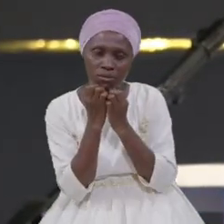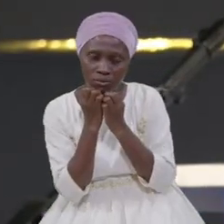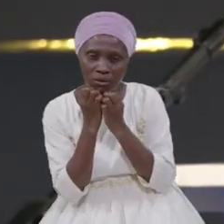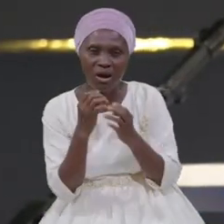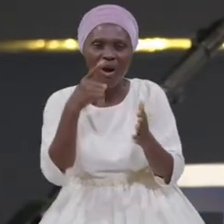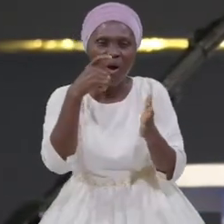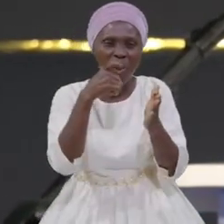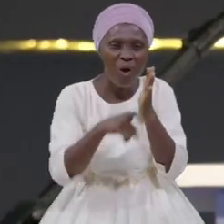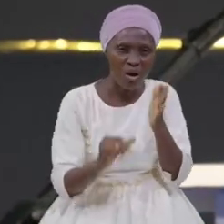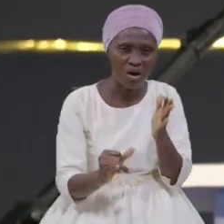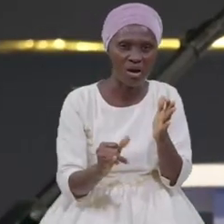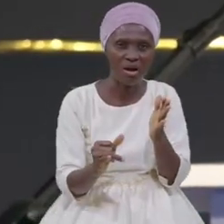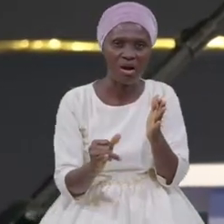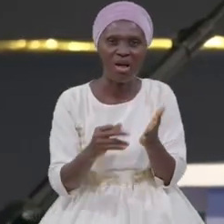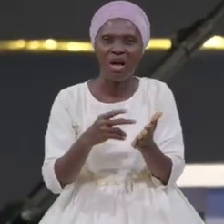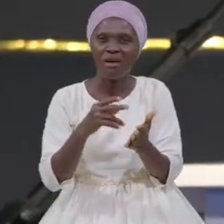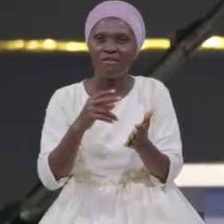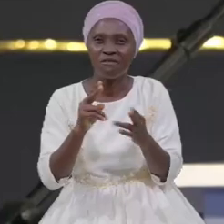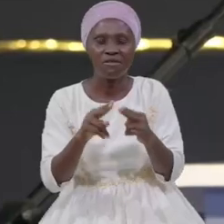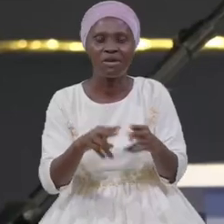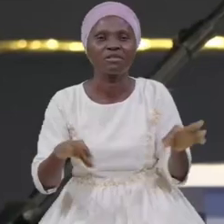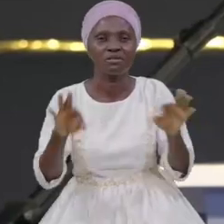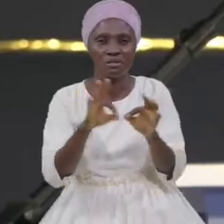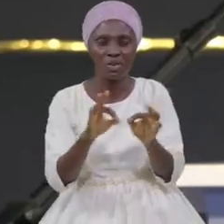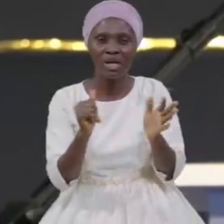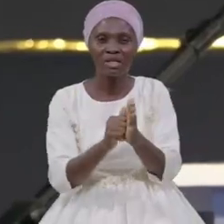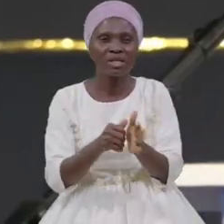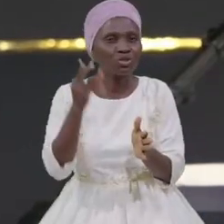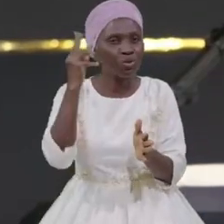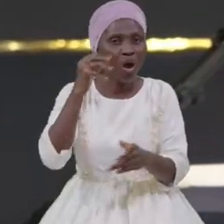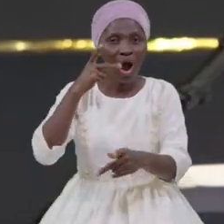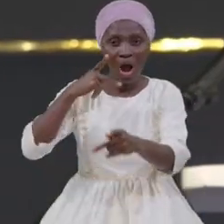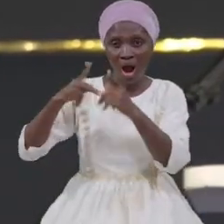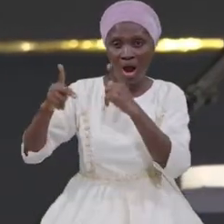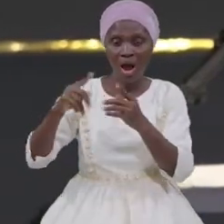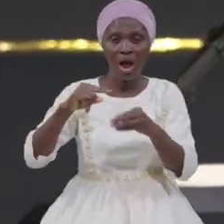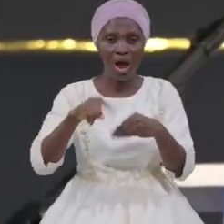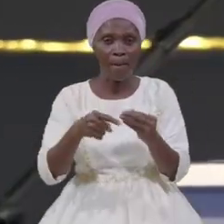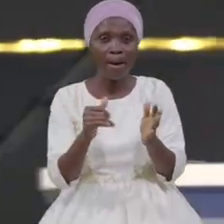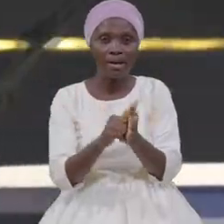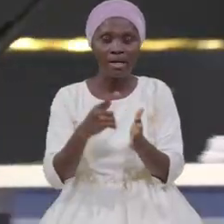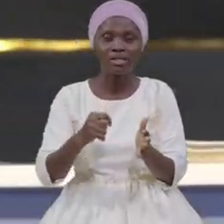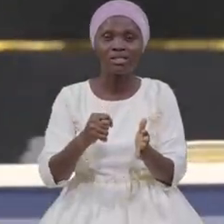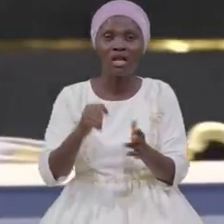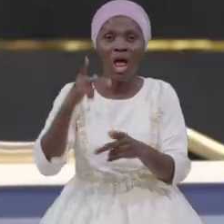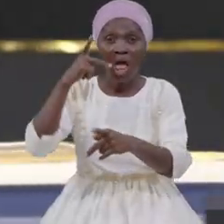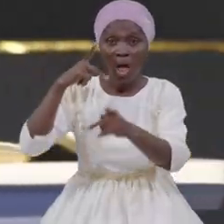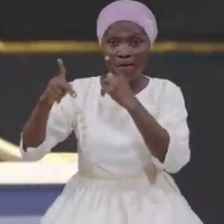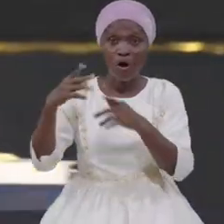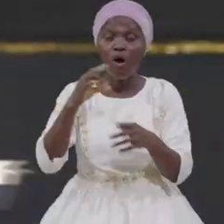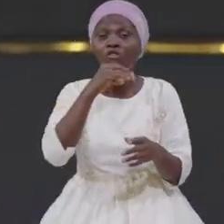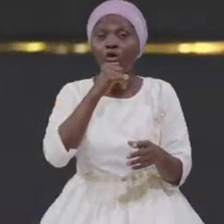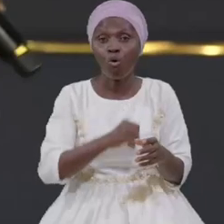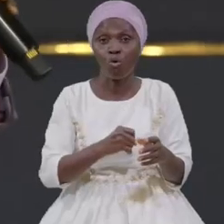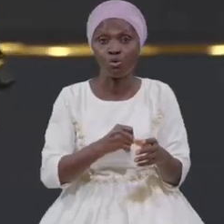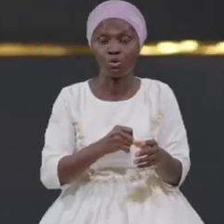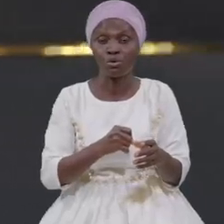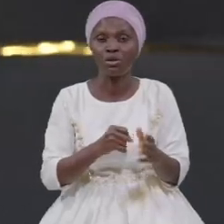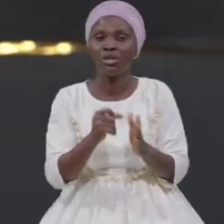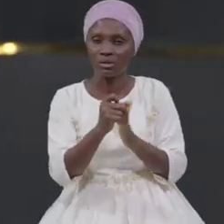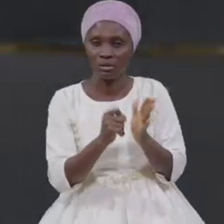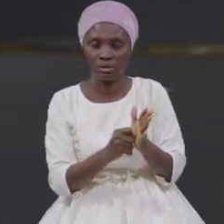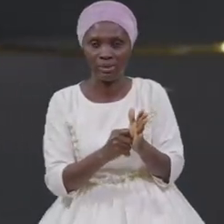gratuit, coûteux, donc qui a été prophétisé, les prophètes de l'Ancien Testament, quand est-ce